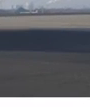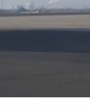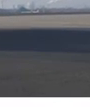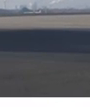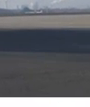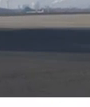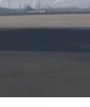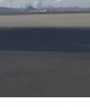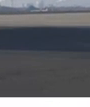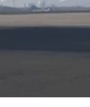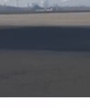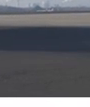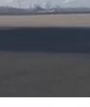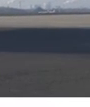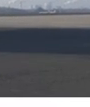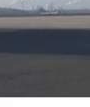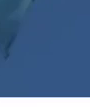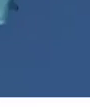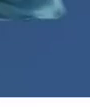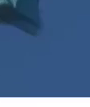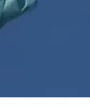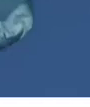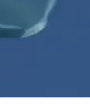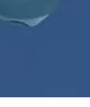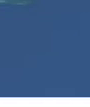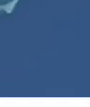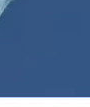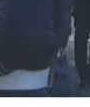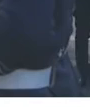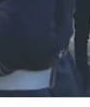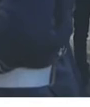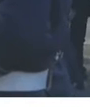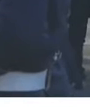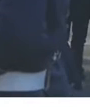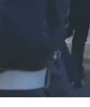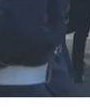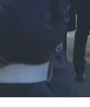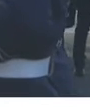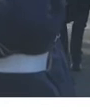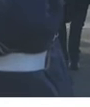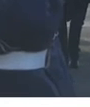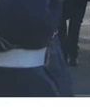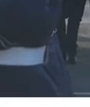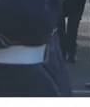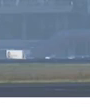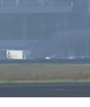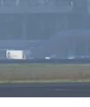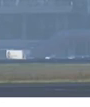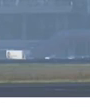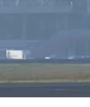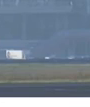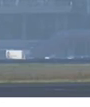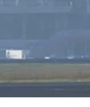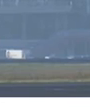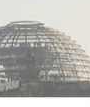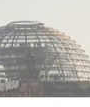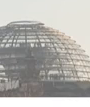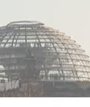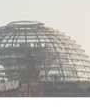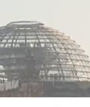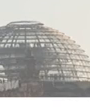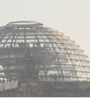Қазақстан президентінің борты Германия астанасының әуежайына елорда уақытымен күндізгі сағат 2:30-да қонды. Ал Берлинде ол кезде таң атып,